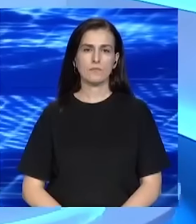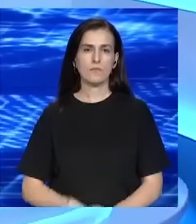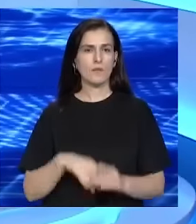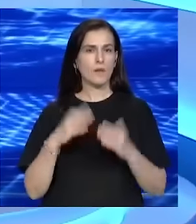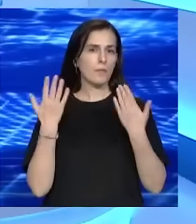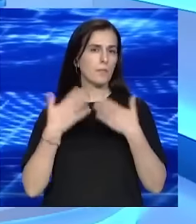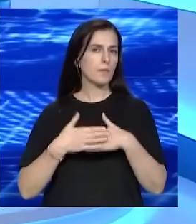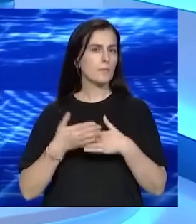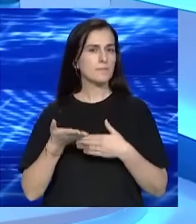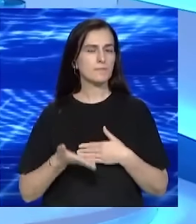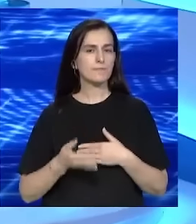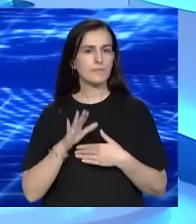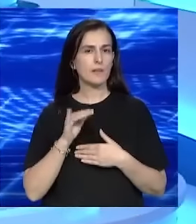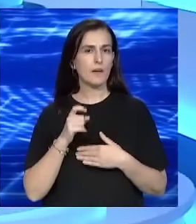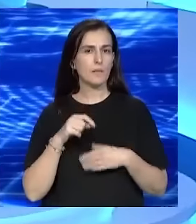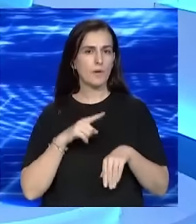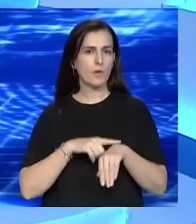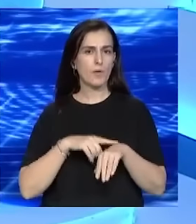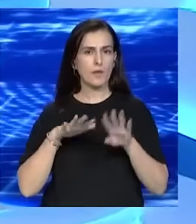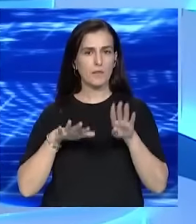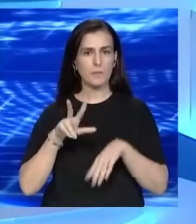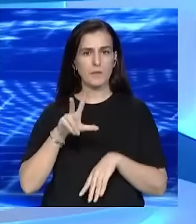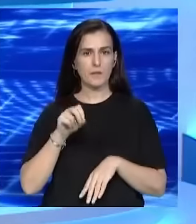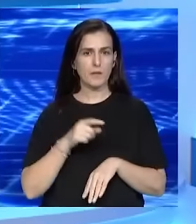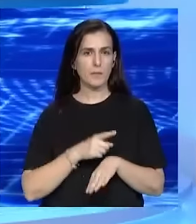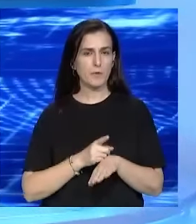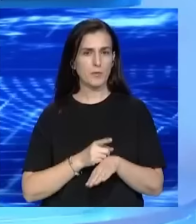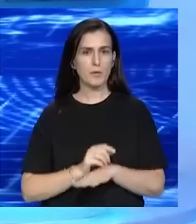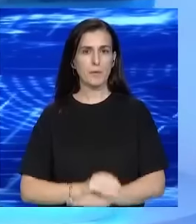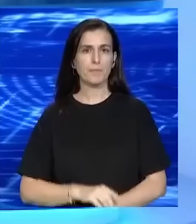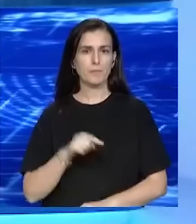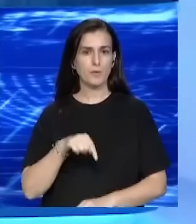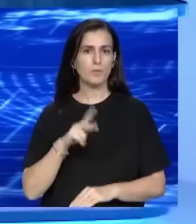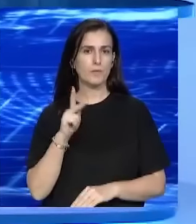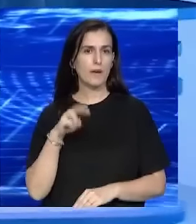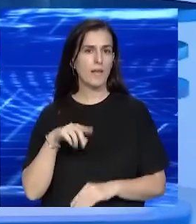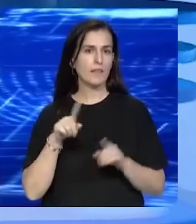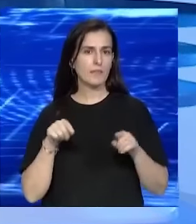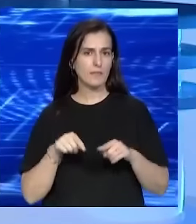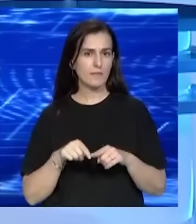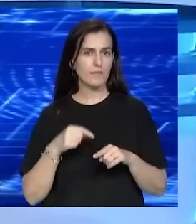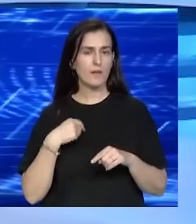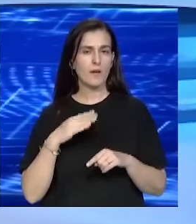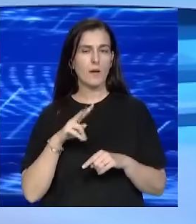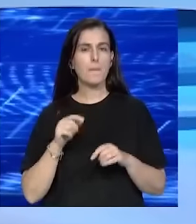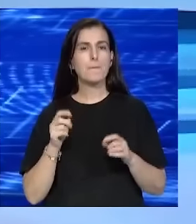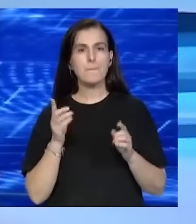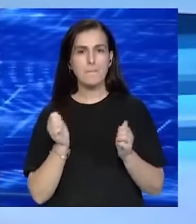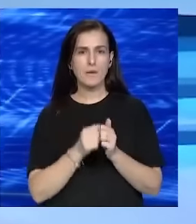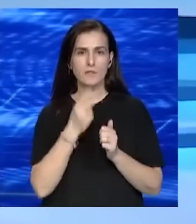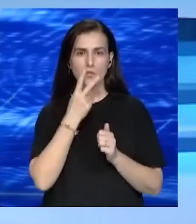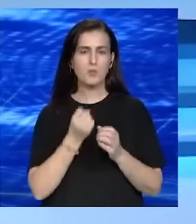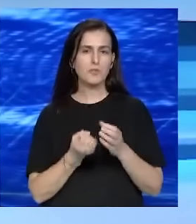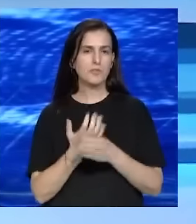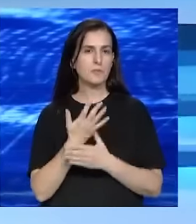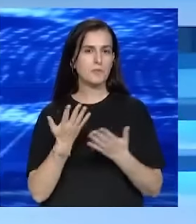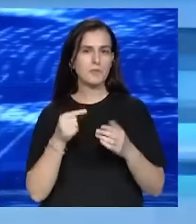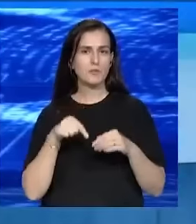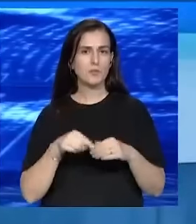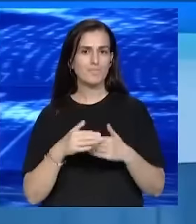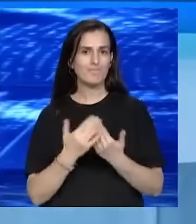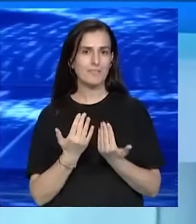Mbrëma të gjithëve, mirë se vini në lajmet e orës 19:30 minuta këtu në televizionin Klan. Do të jemi së bashku për të njohur me të gjitha zhvillimet e ditës.